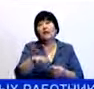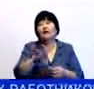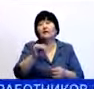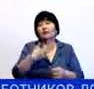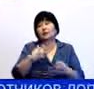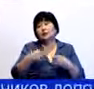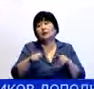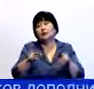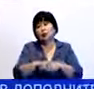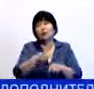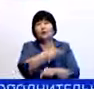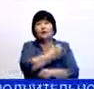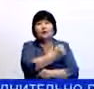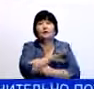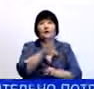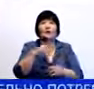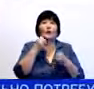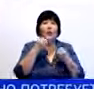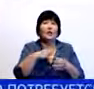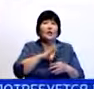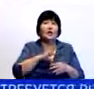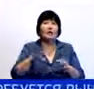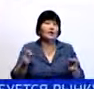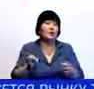моя семья тоже вакцинировалась. Все хорошо, не было